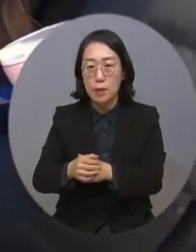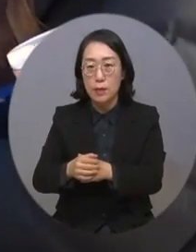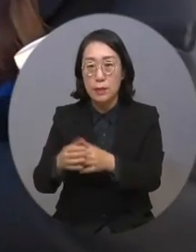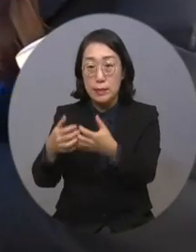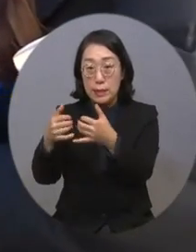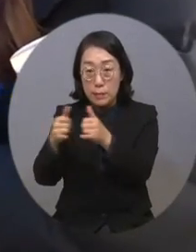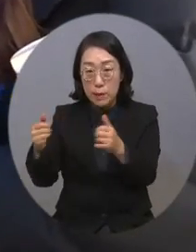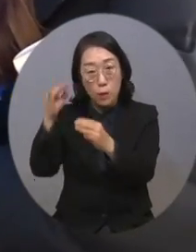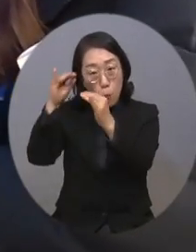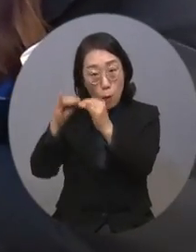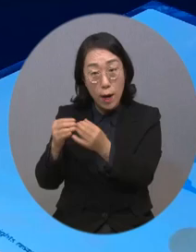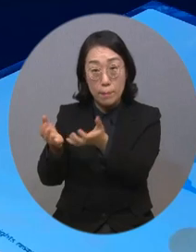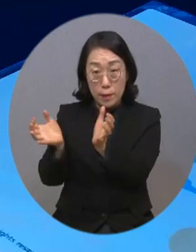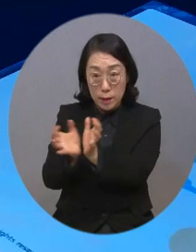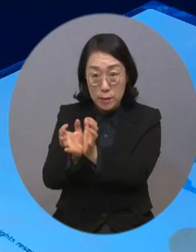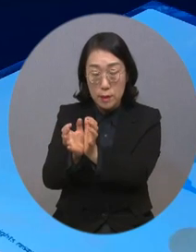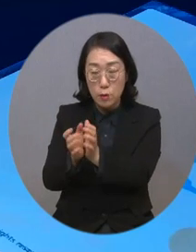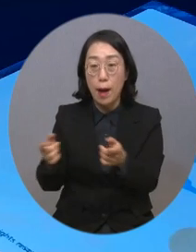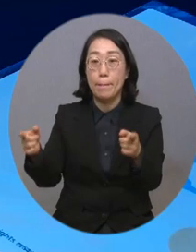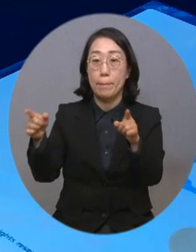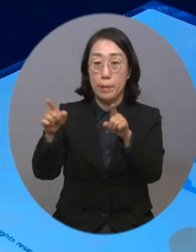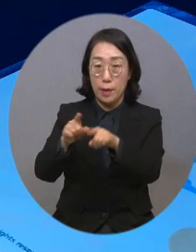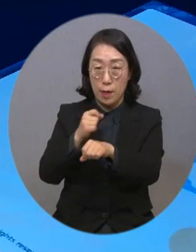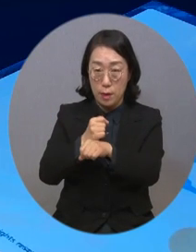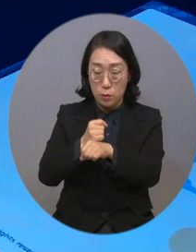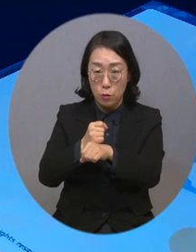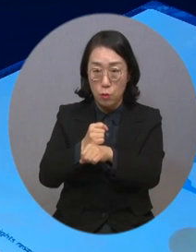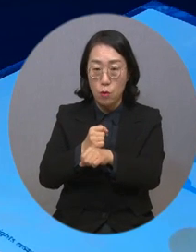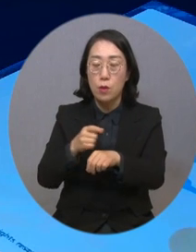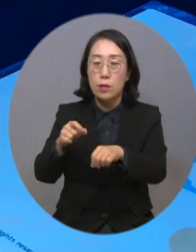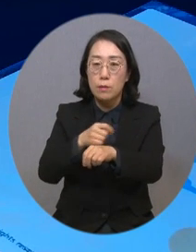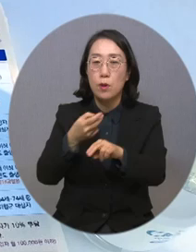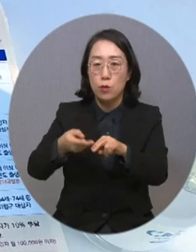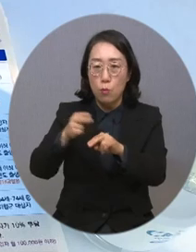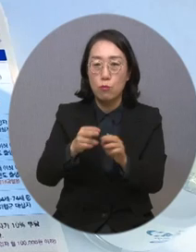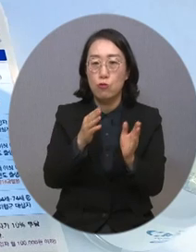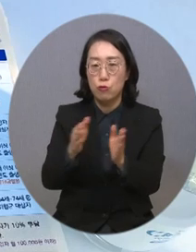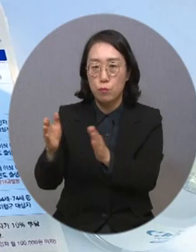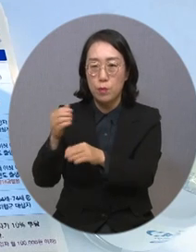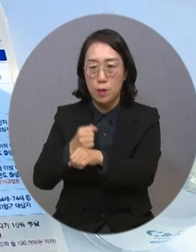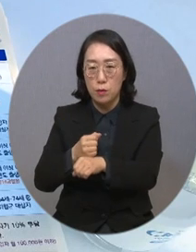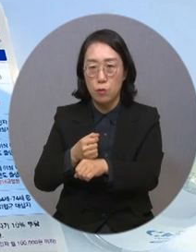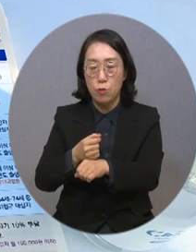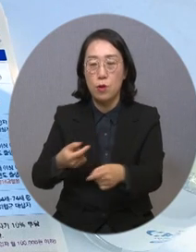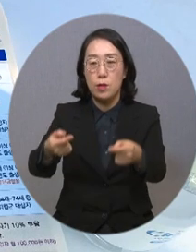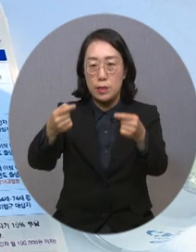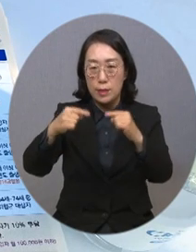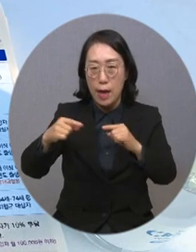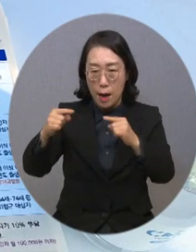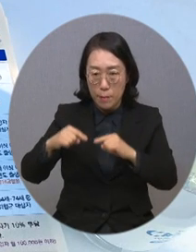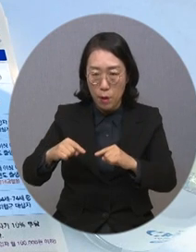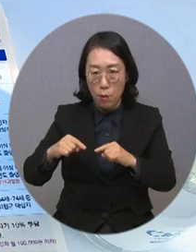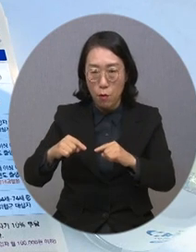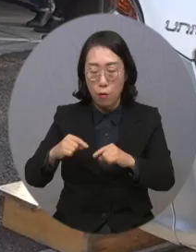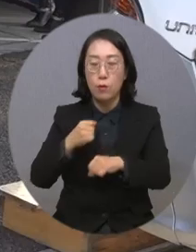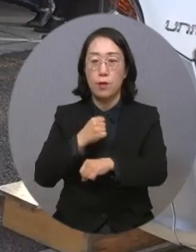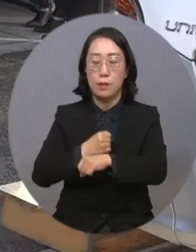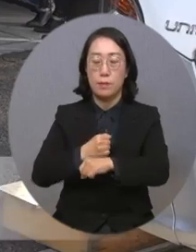시민공감이 함께해 헌혈 시민을 위한 특별 선물을 준비하는 등 시민들의 뜨거운 참여를